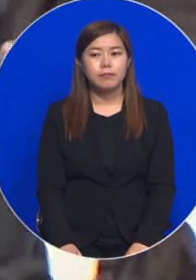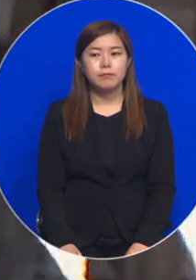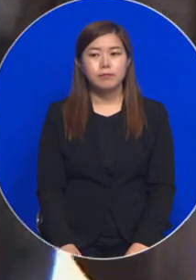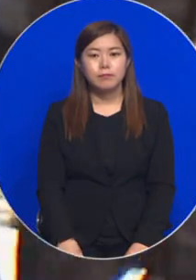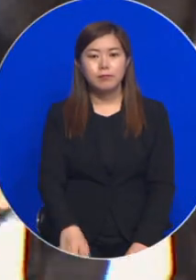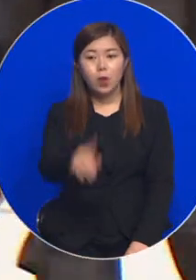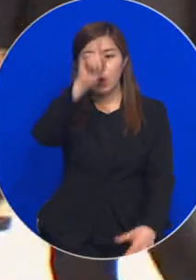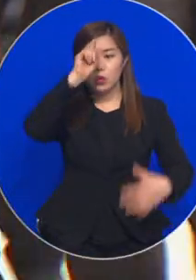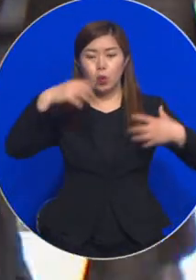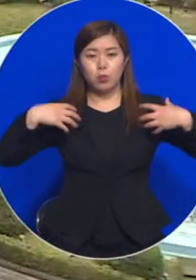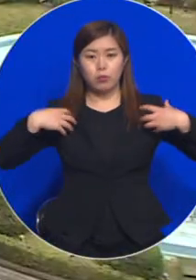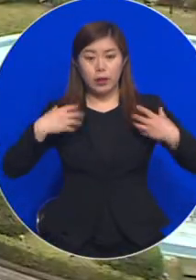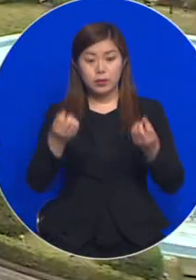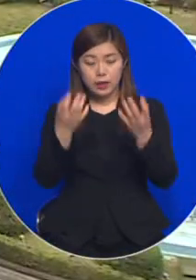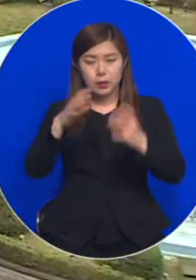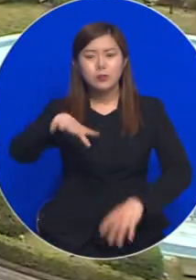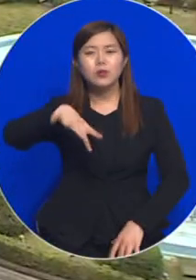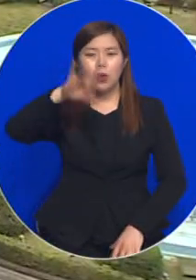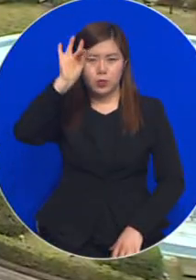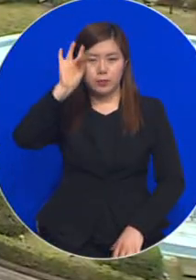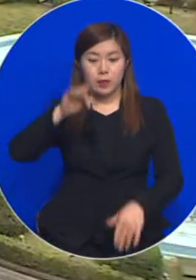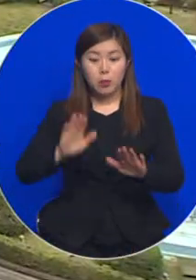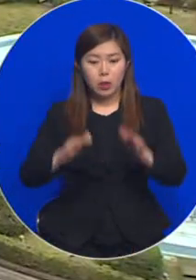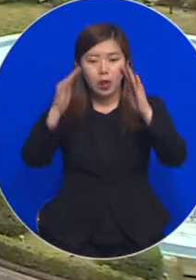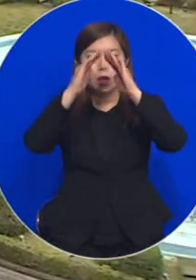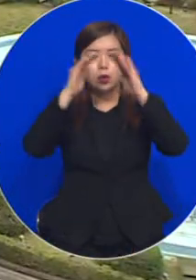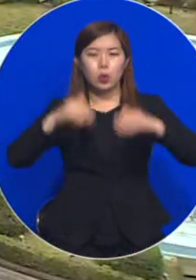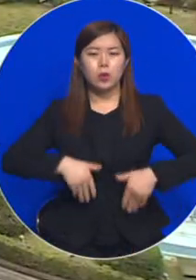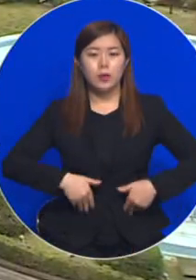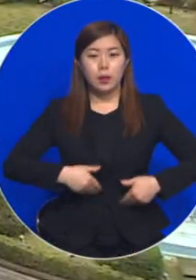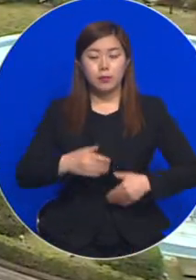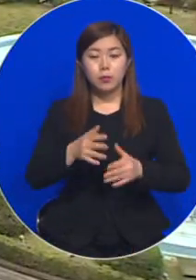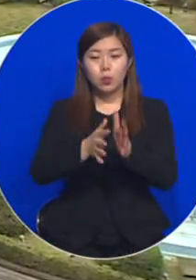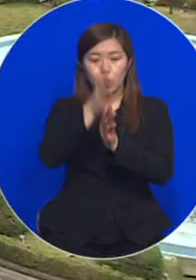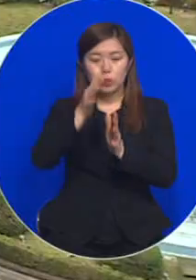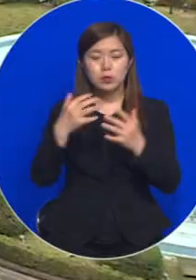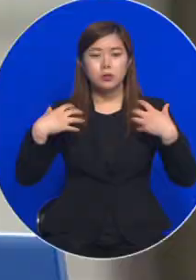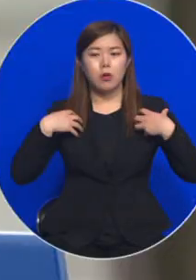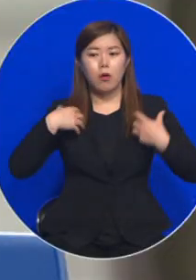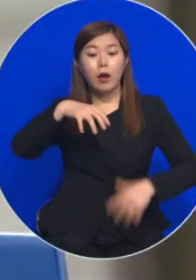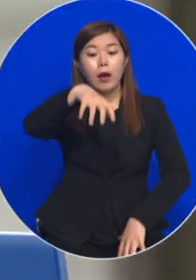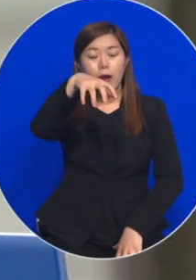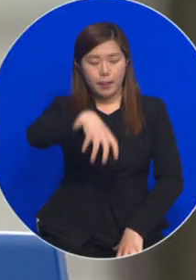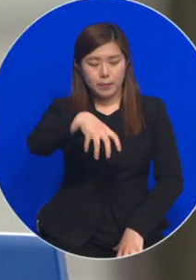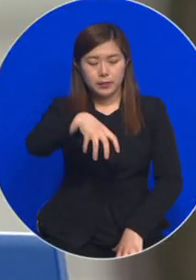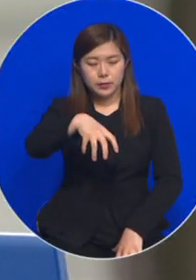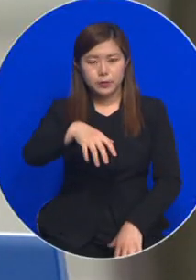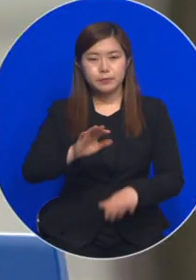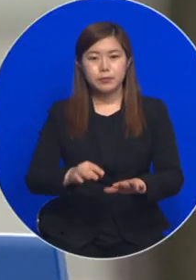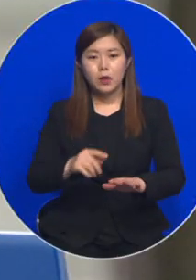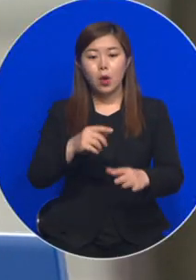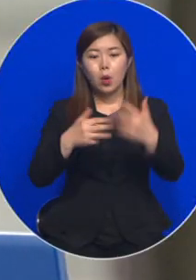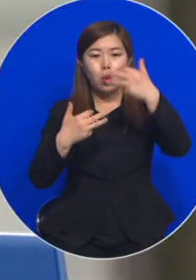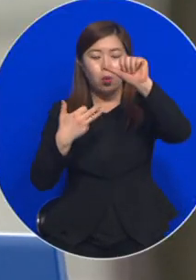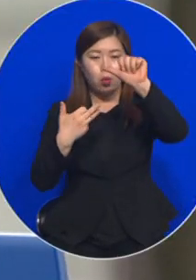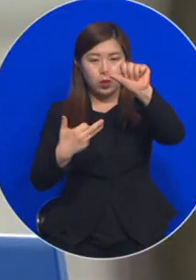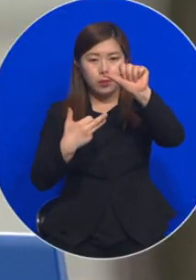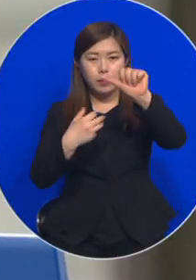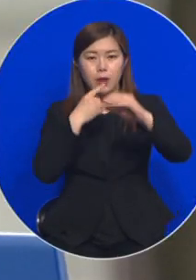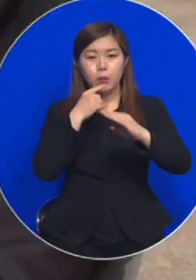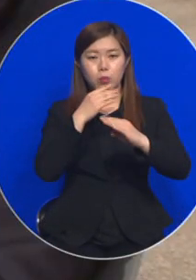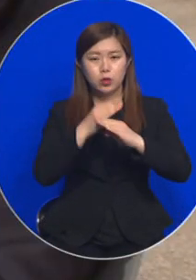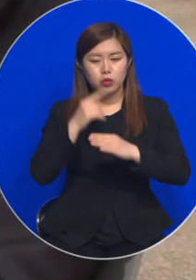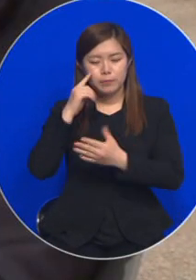정부 행사로는 처음으로 옛 전남도청 앞 5.18 민주광장에서 치러진 5.18 민주화운동